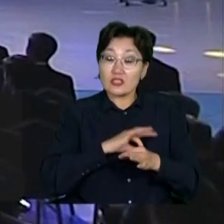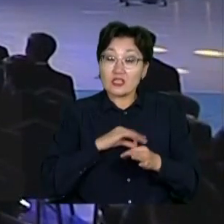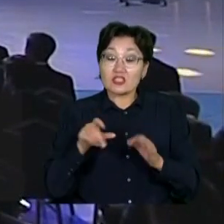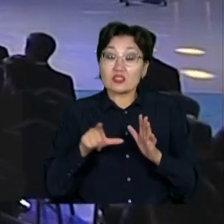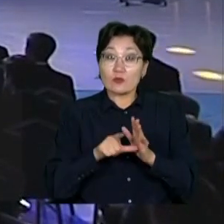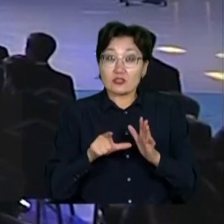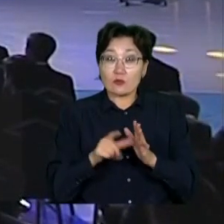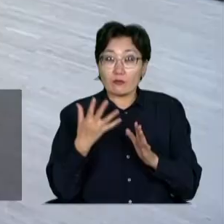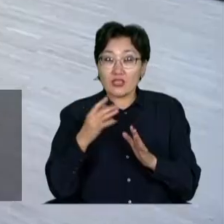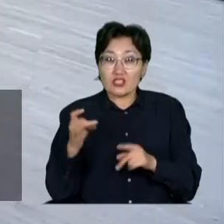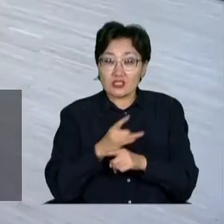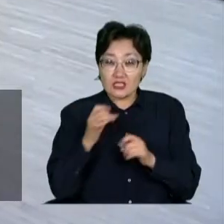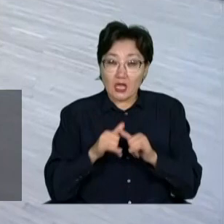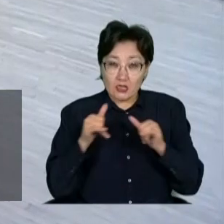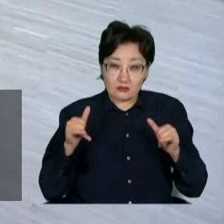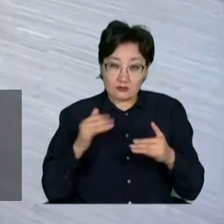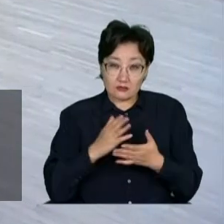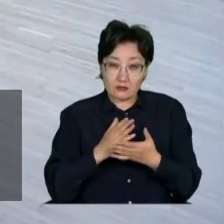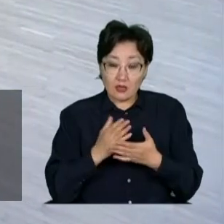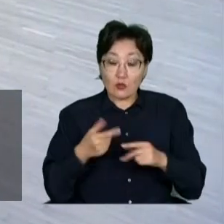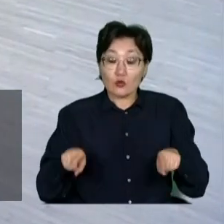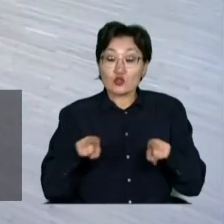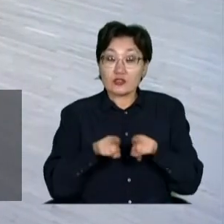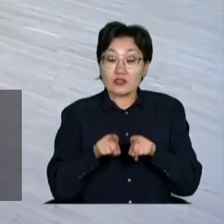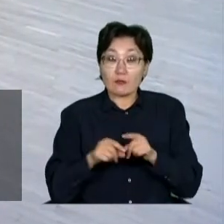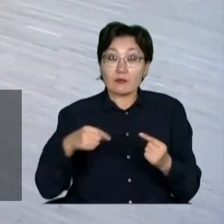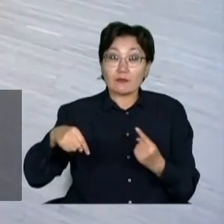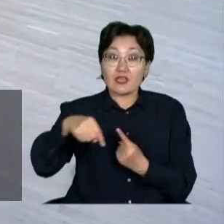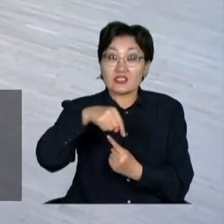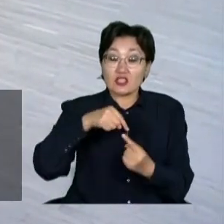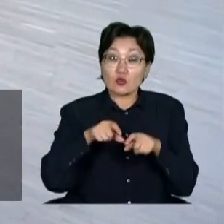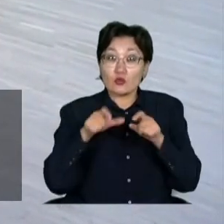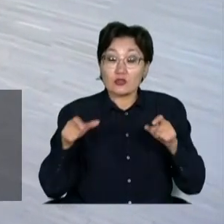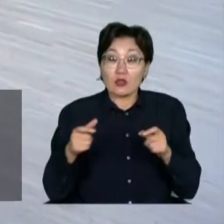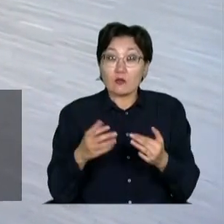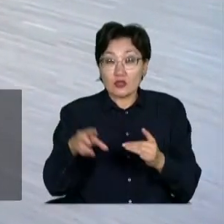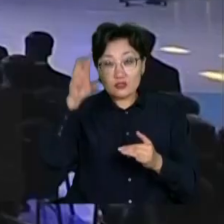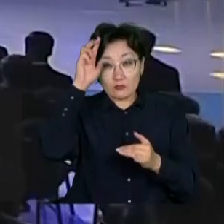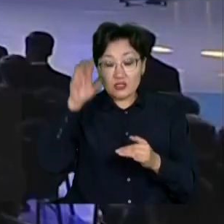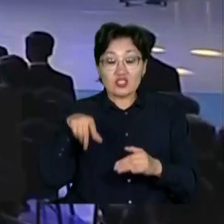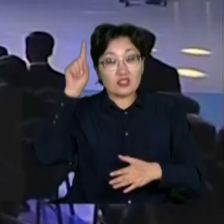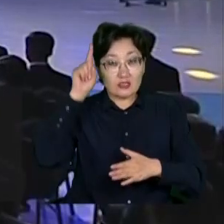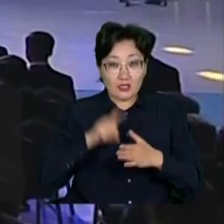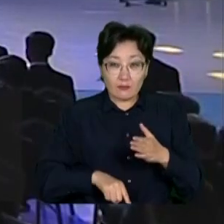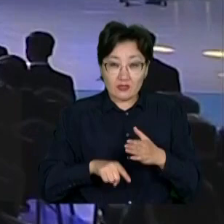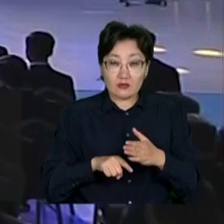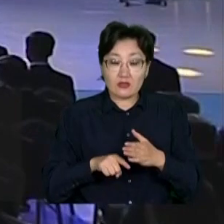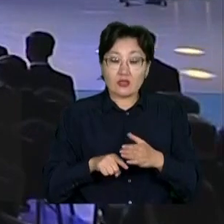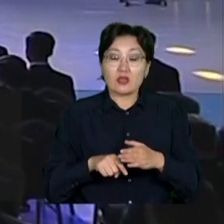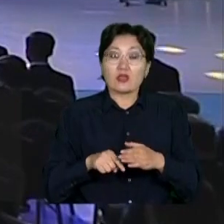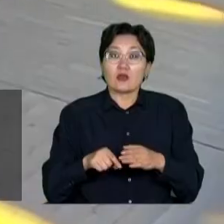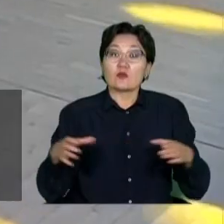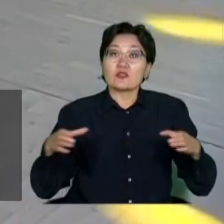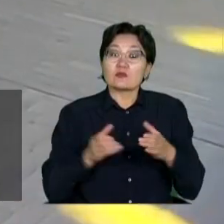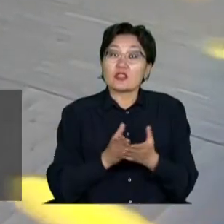салық 5 есе артты. Осылайша бизнес өкілдері мемлекеттің сенімді серіктесіне